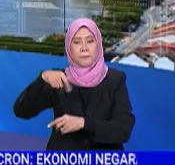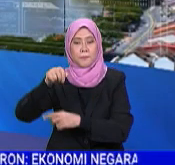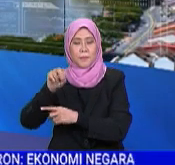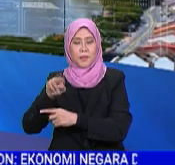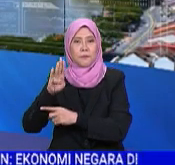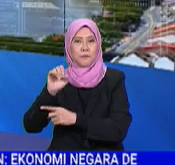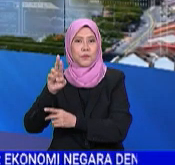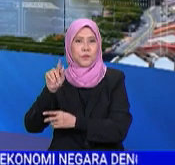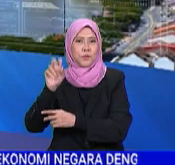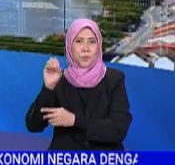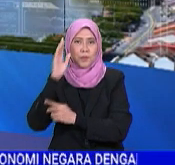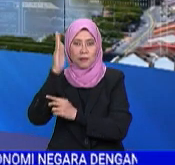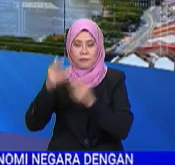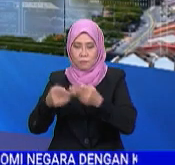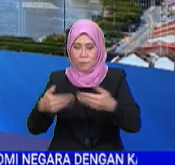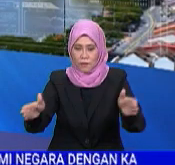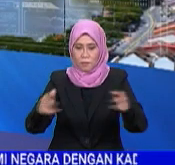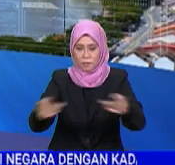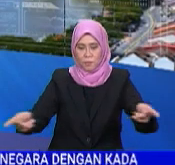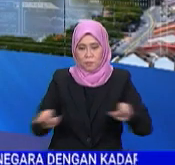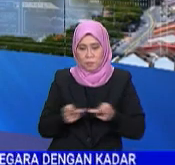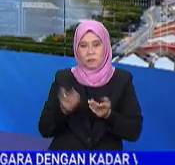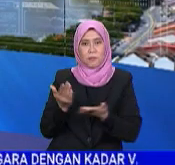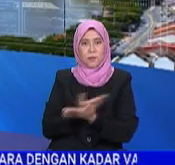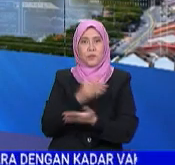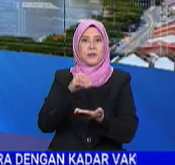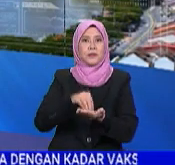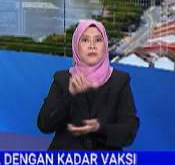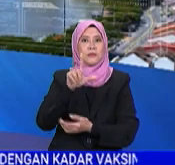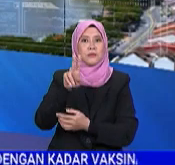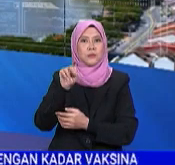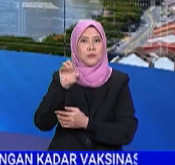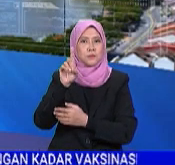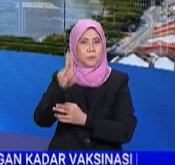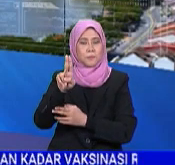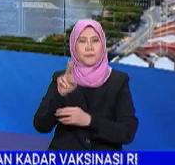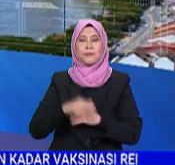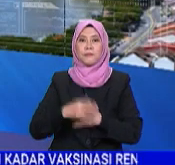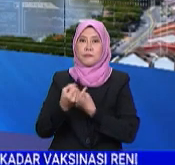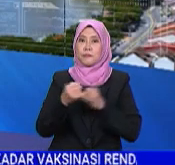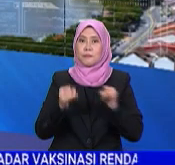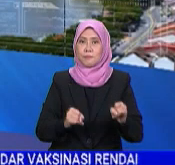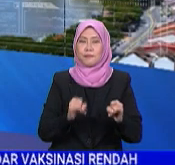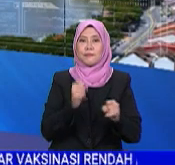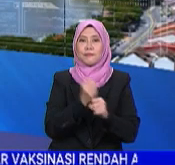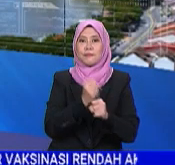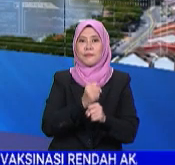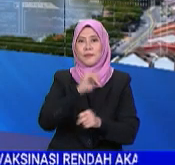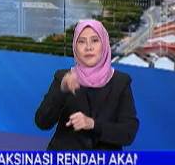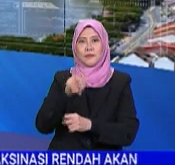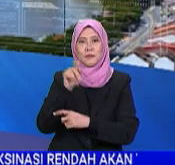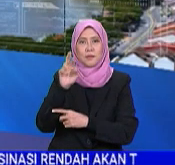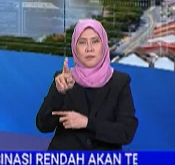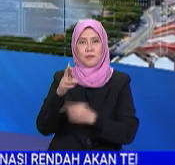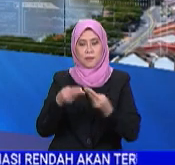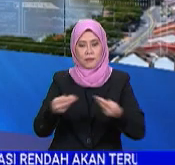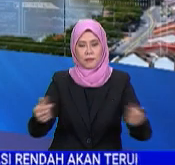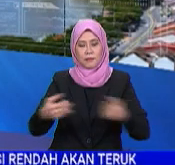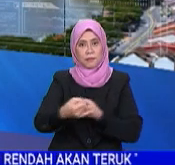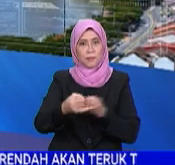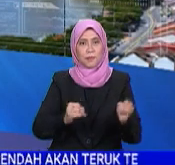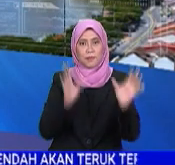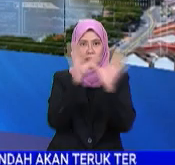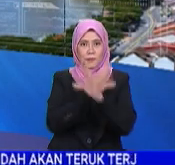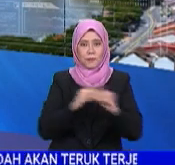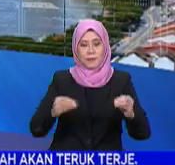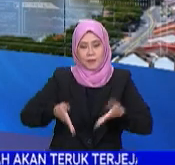diyakini akan membuka kawasan pembangunan Baharuddin untuk menurut maklumat jabatan kerja Raya negeri dan jabatan panah dan strobes